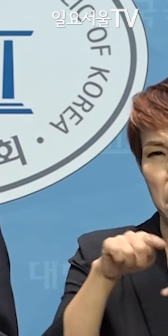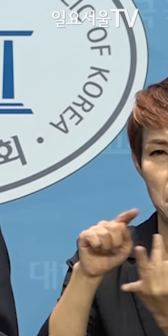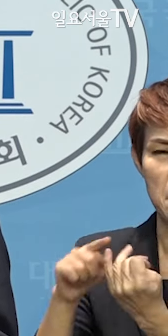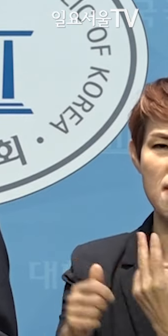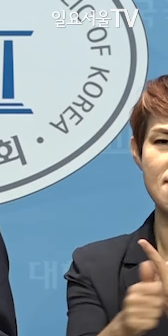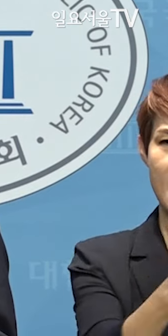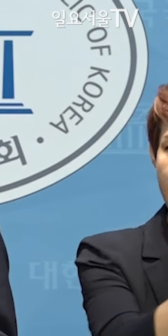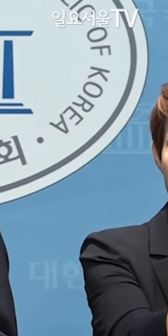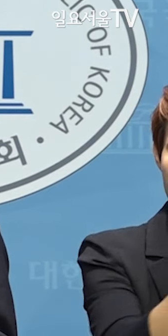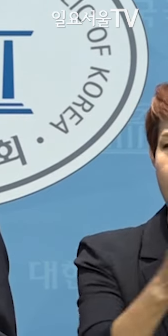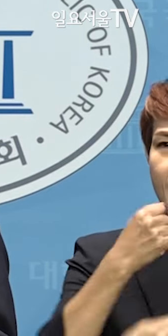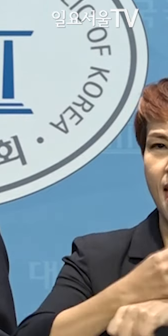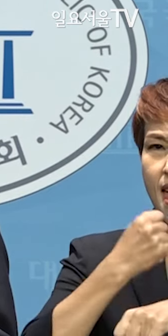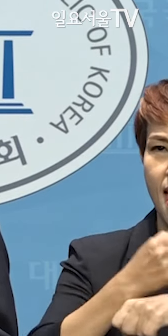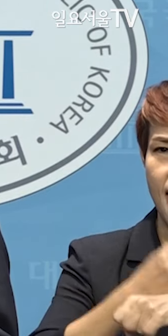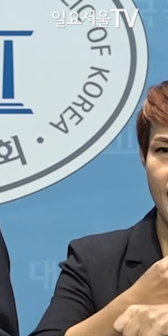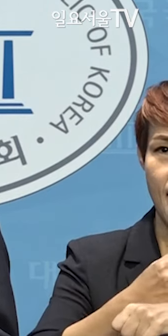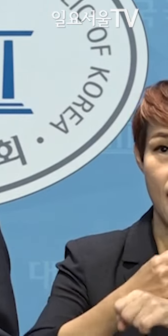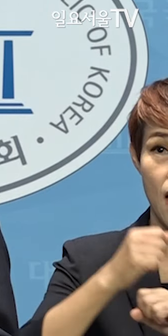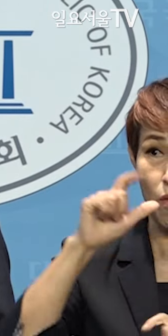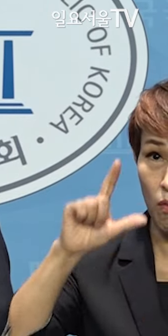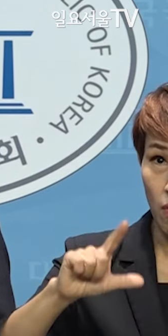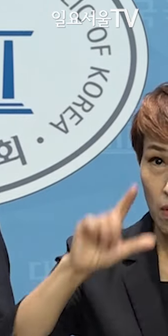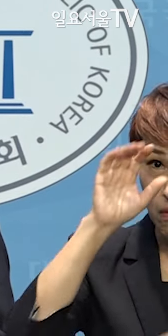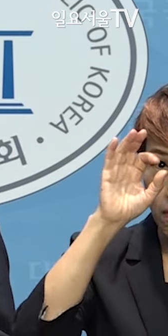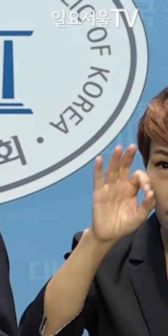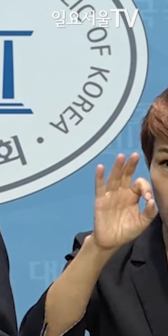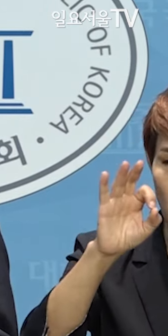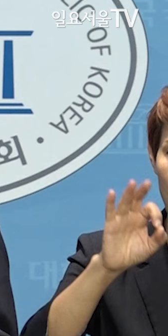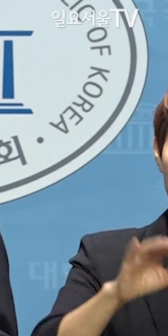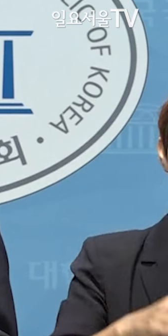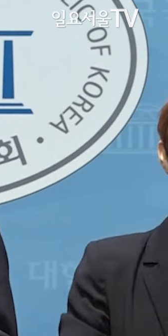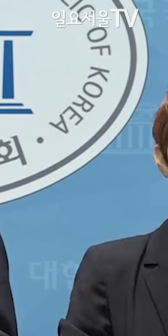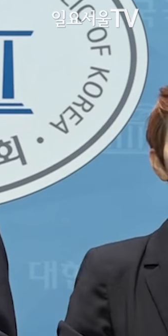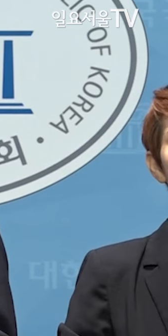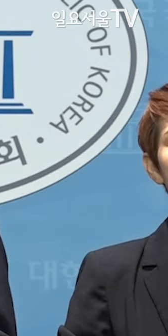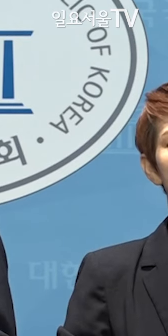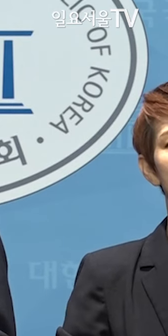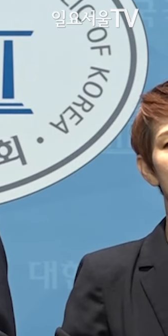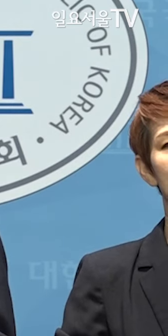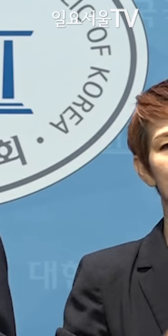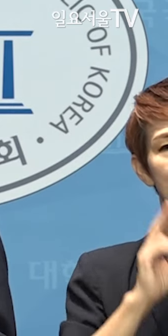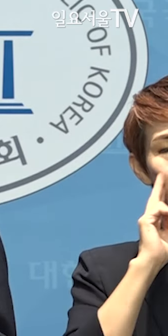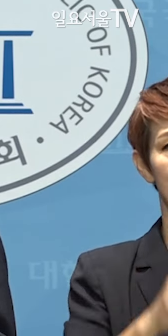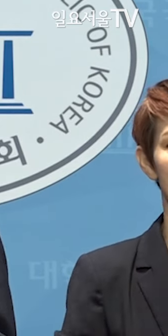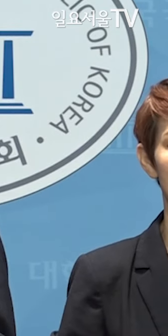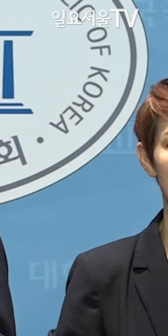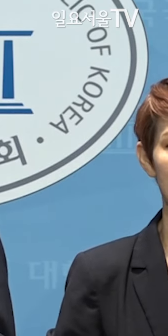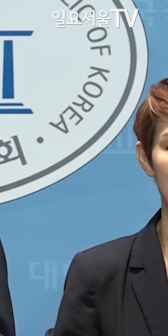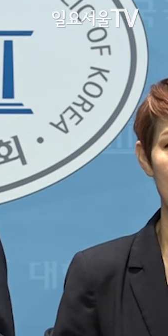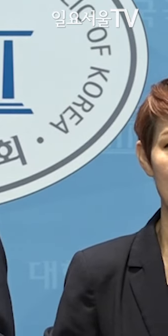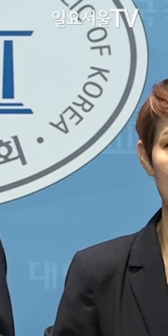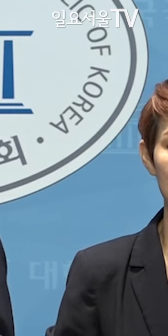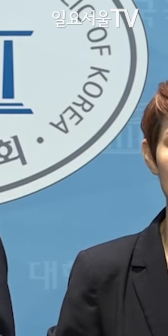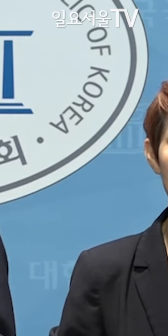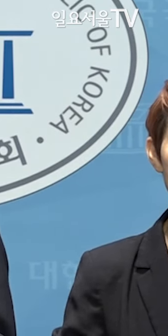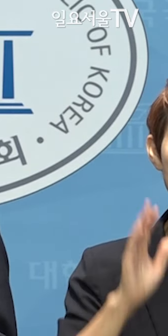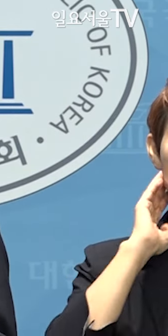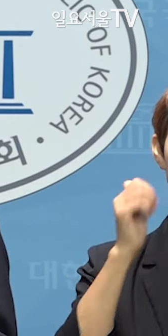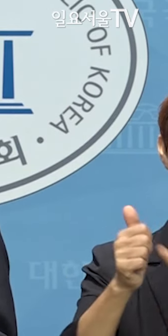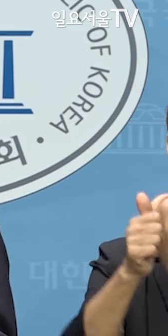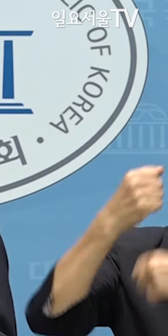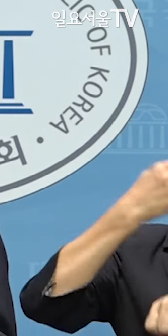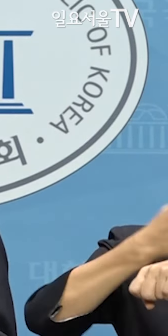탄핵 행동은 아무것도 아니며 날만면 대통령까지 탄핵한다